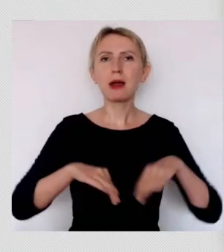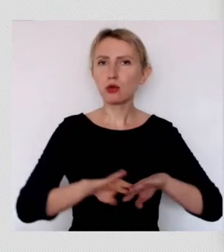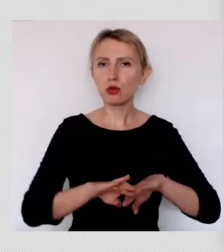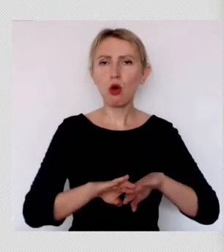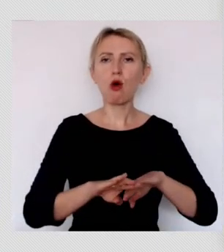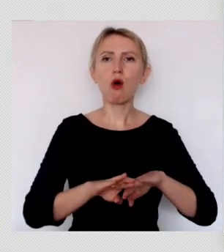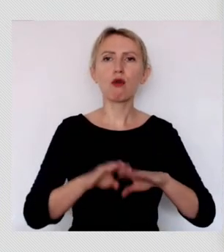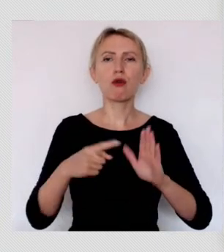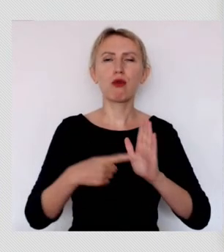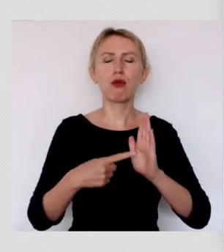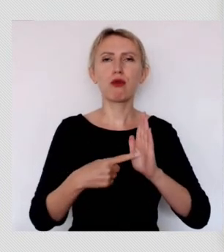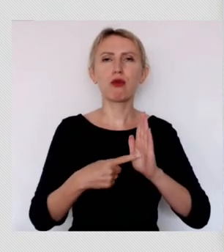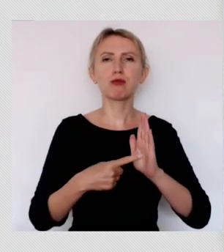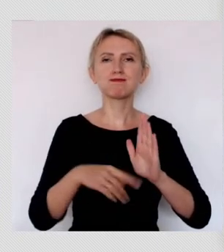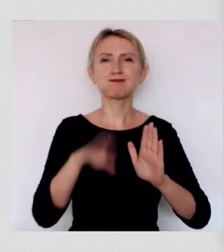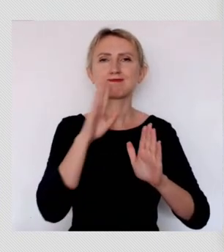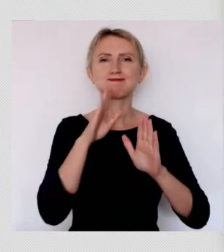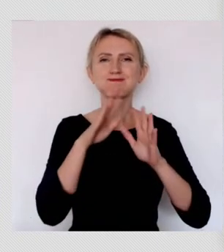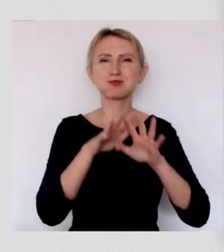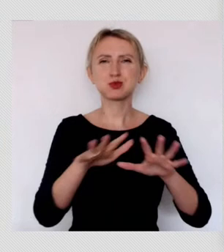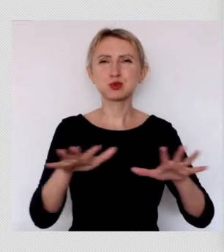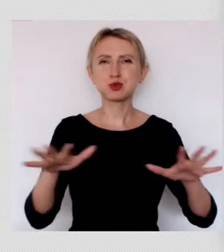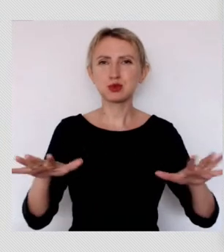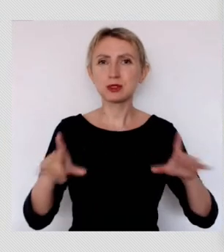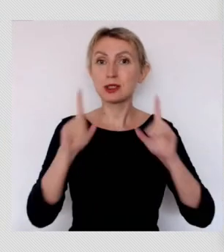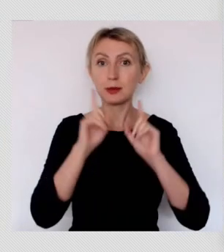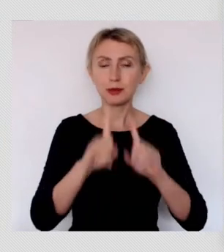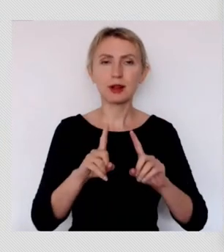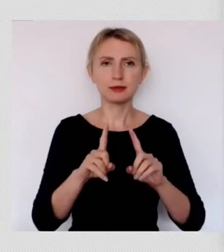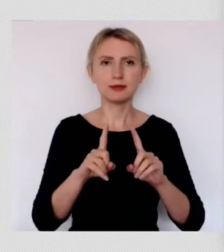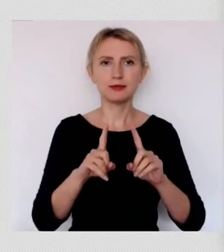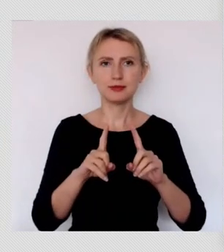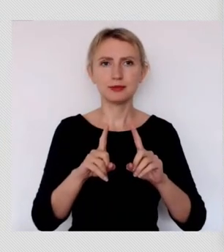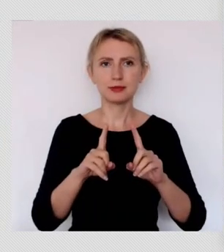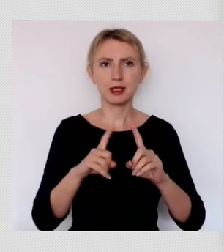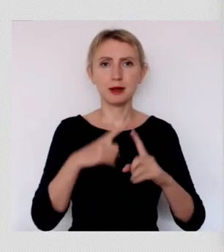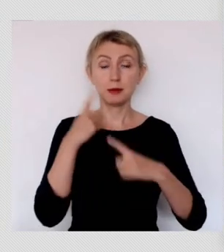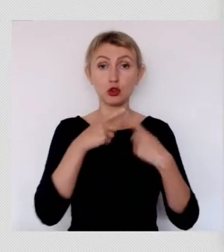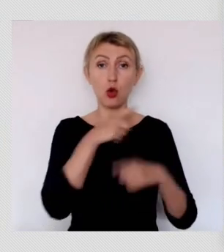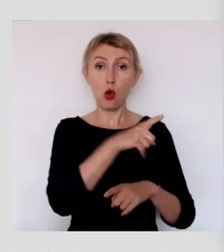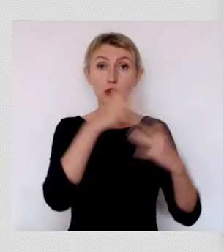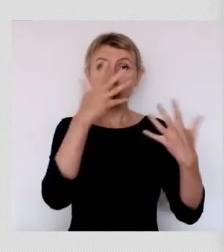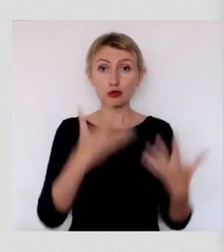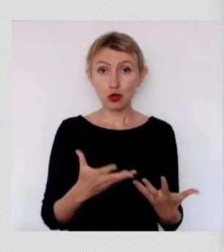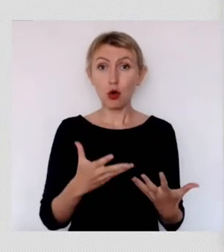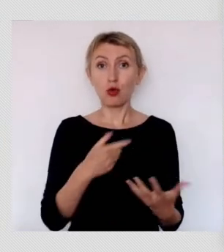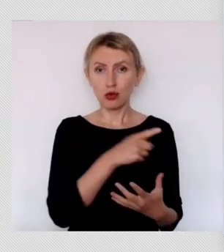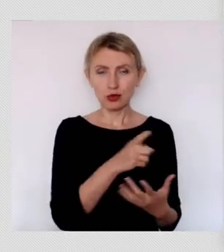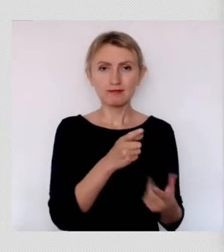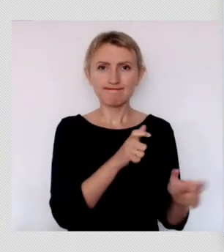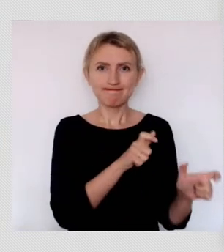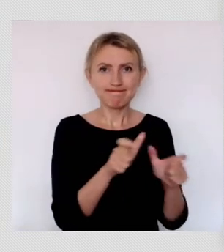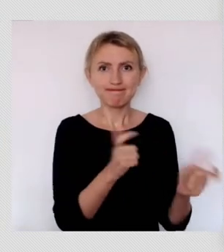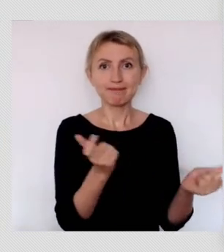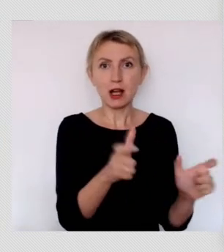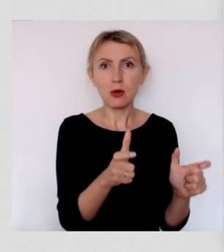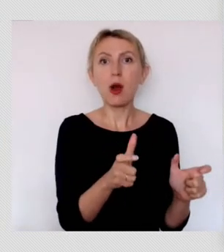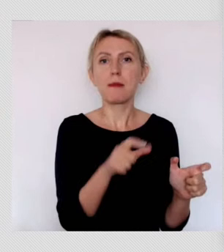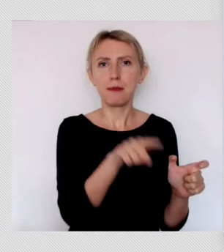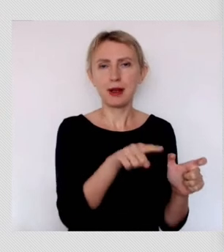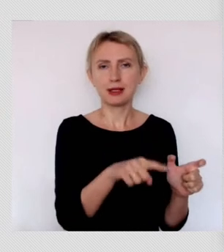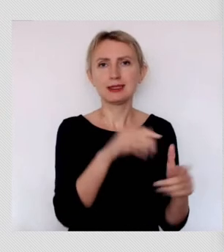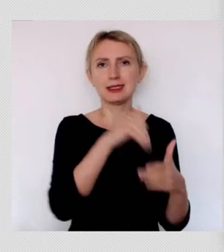są tak szerokie, że nawet zakładając, że będzie wola i chęć ścigania tego rodzaju